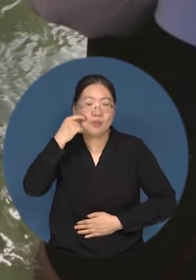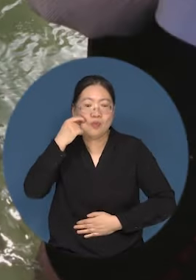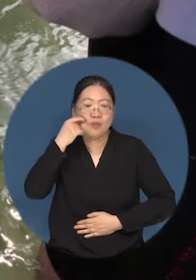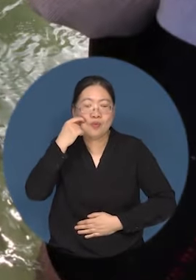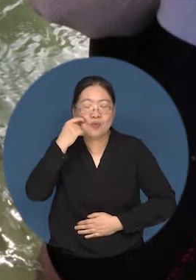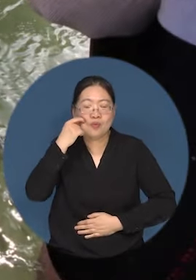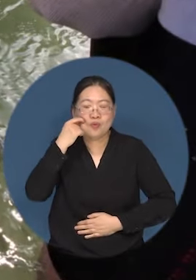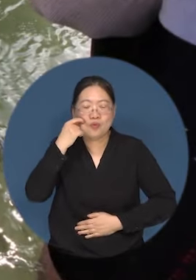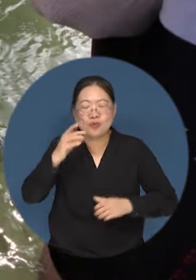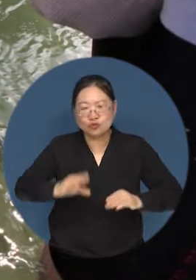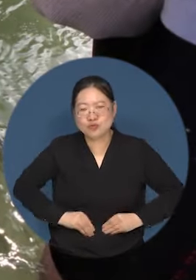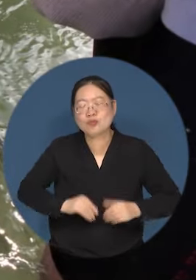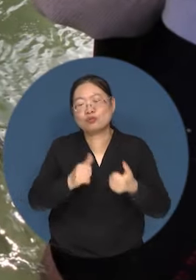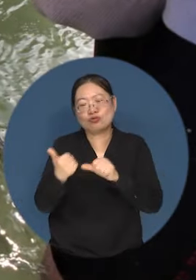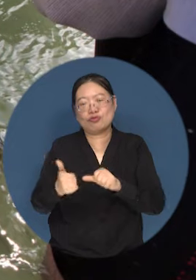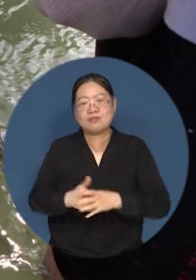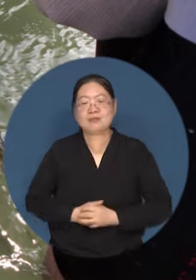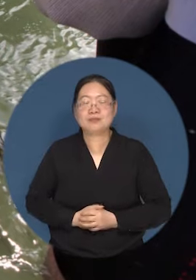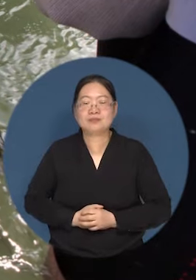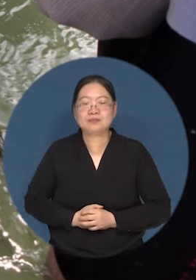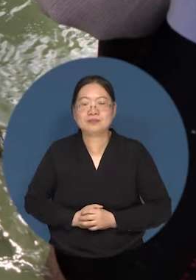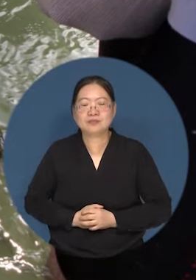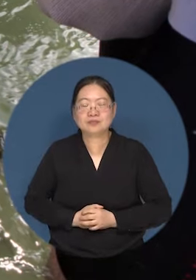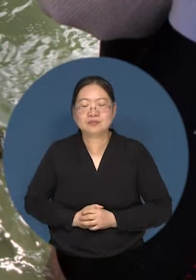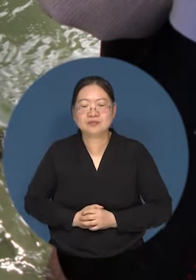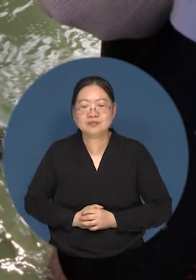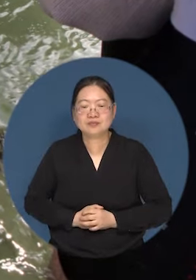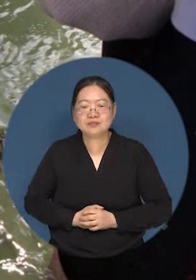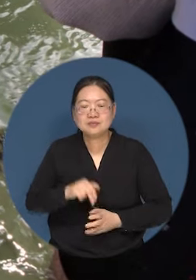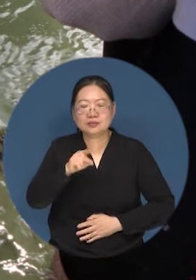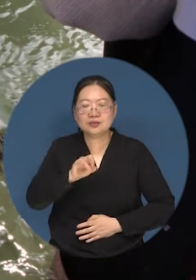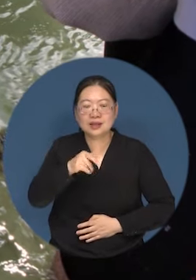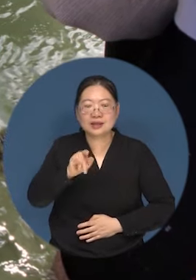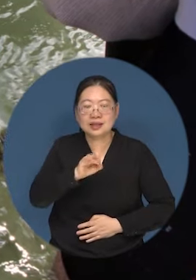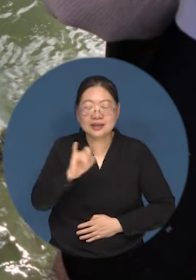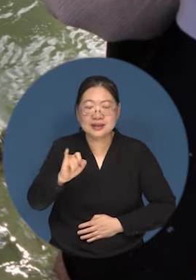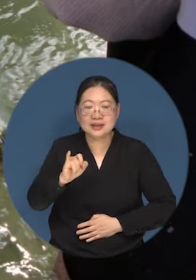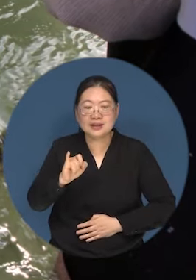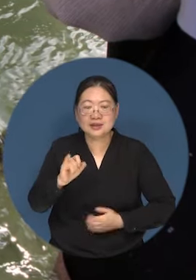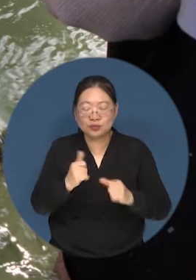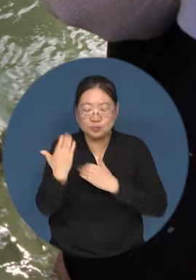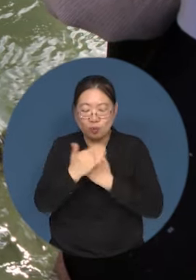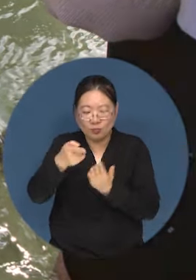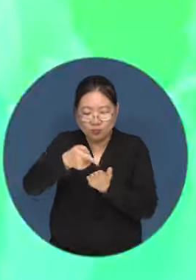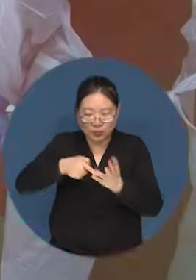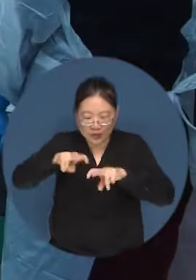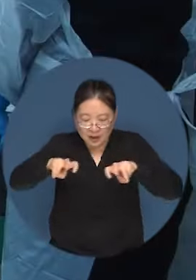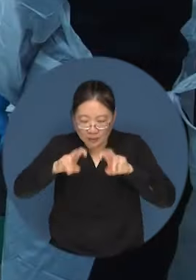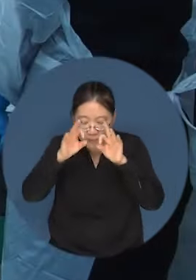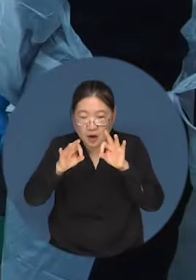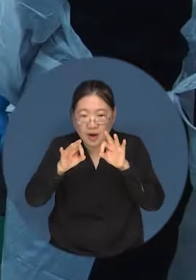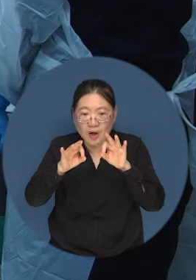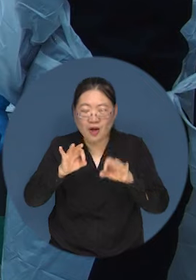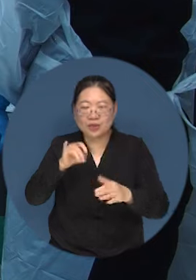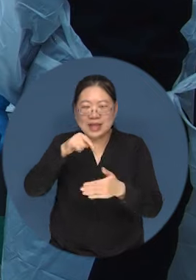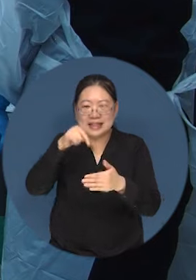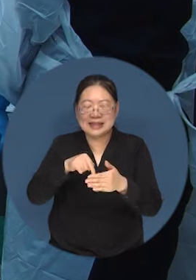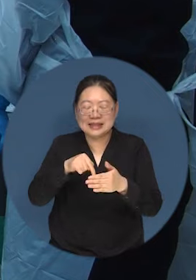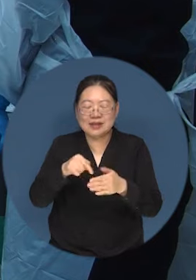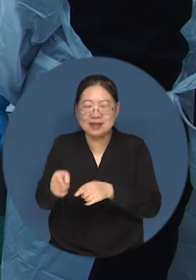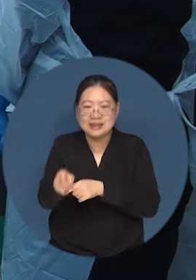이게 굶어 죽게 된 거예요. 예. 또 뭐 상경이 같은 거 부검해 보면 위 속에서 뭐 낚시